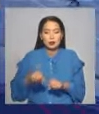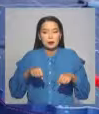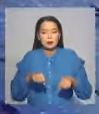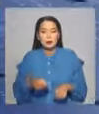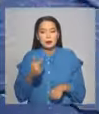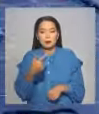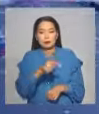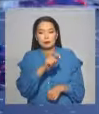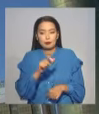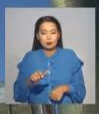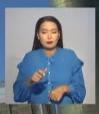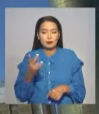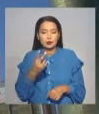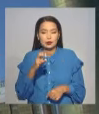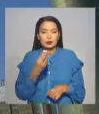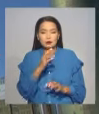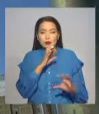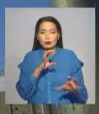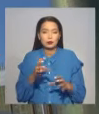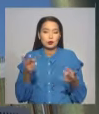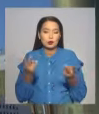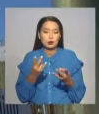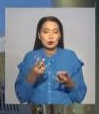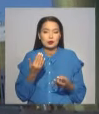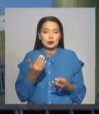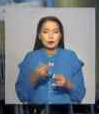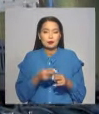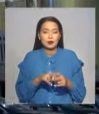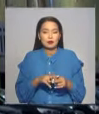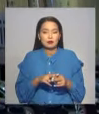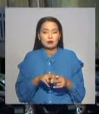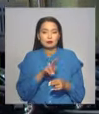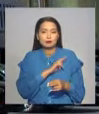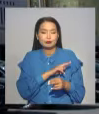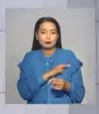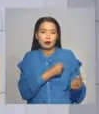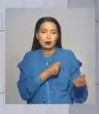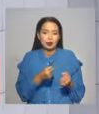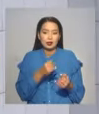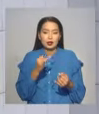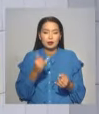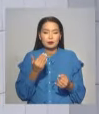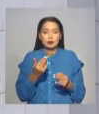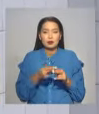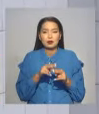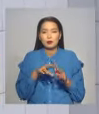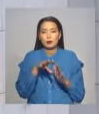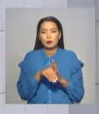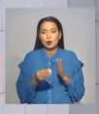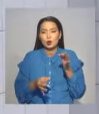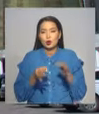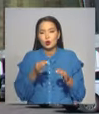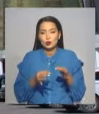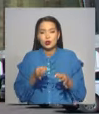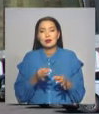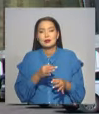для детей и семьи. Глава государства указал и на недоработки, тормозящих, по его мнению, правозащитный механизм. По его словам, судебная и